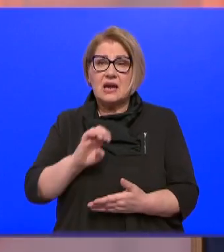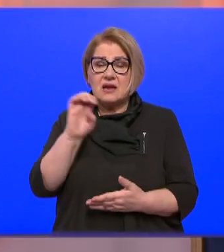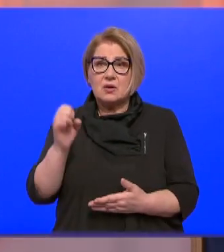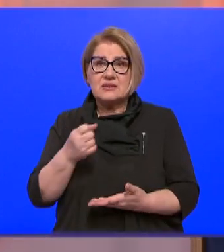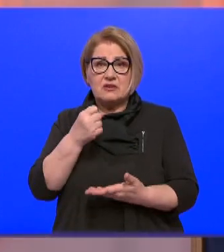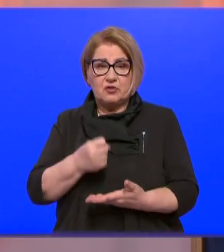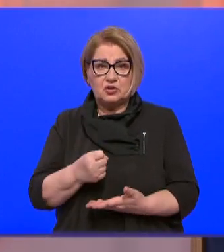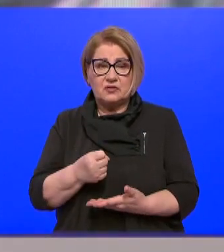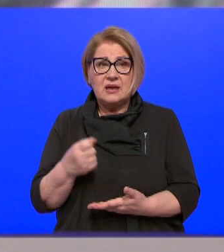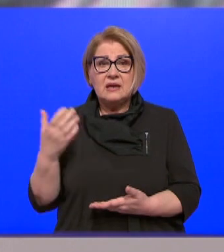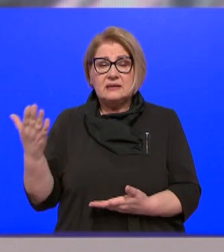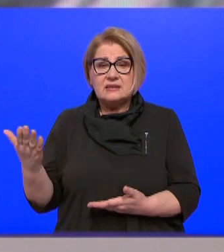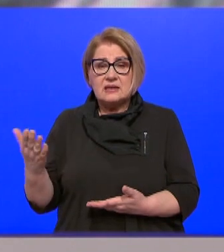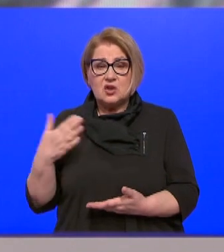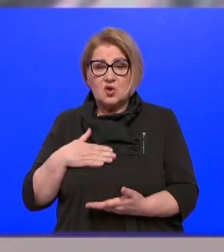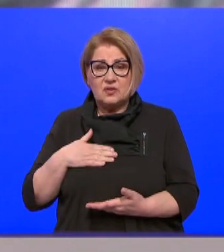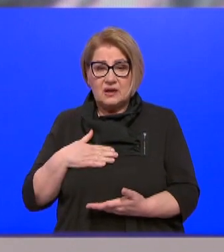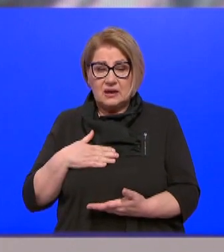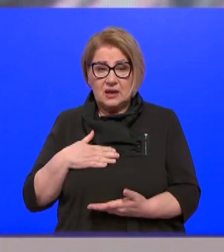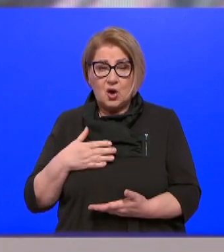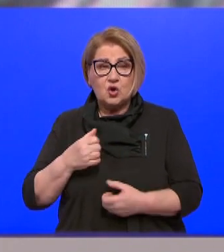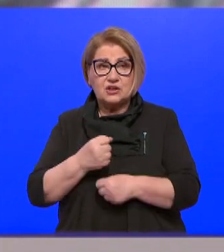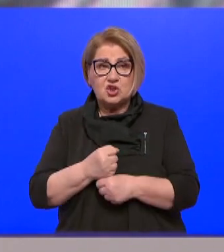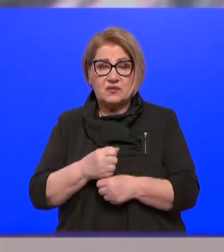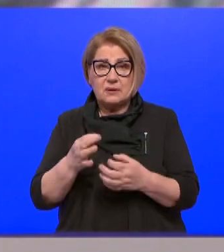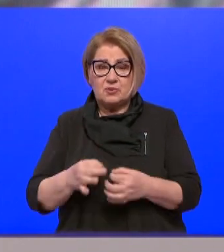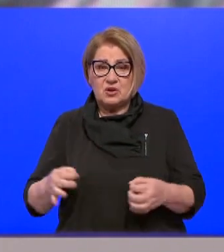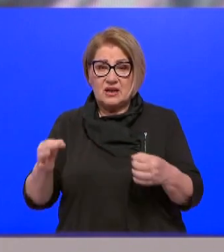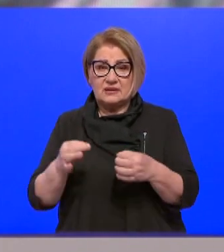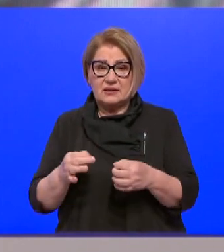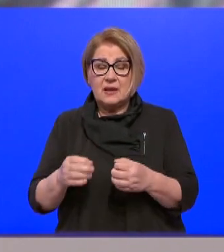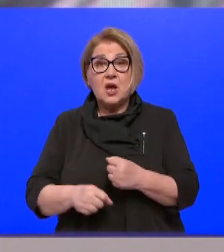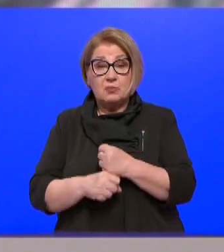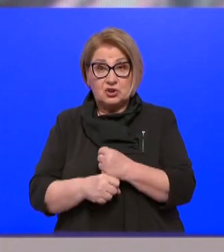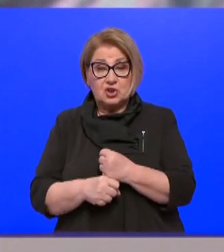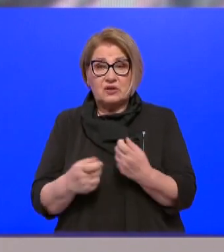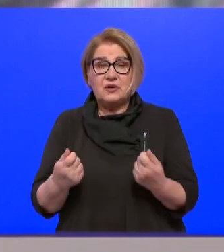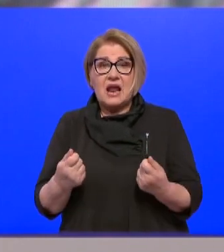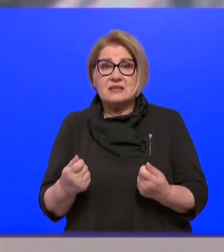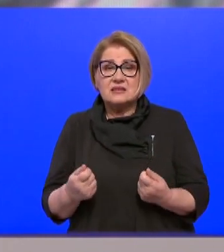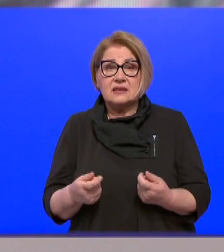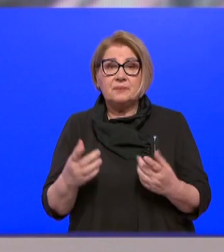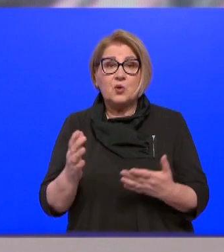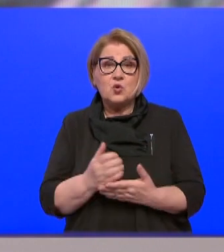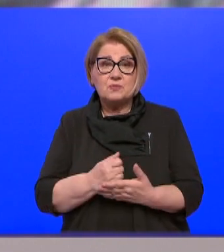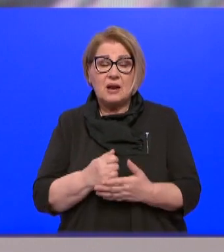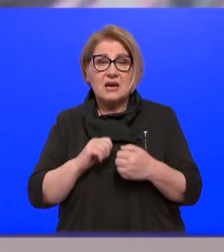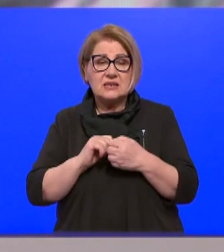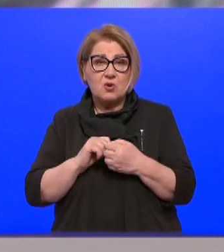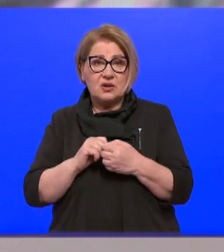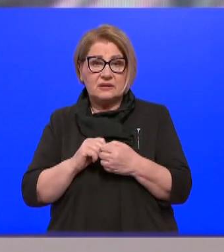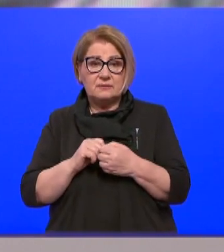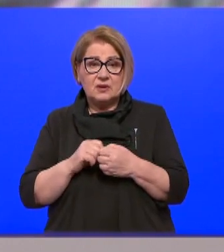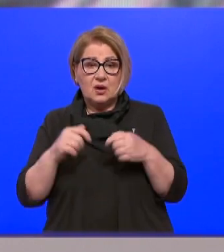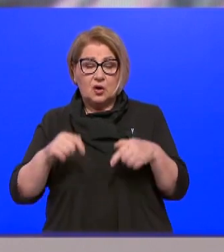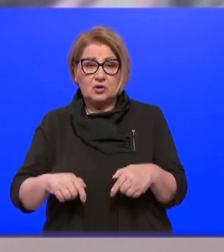fondova, da se njihovi inovativni, kreativni i održivi projekti podrže financijski. Uspjela sam se izboriti sada, od